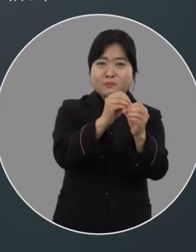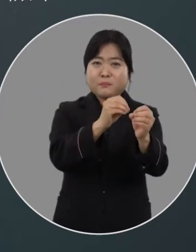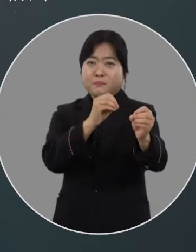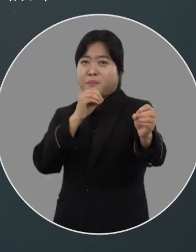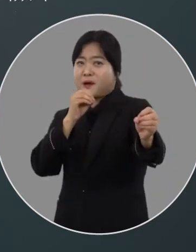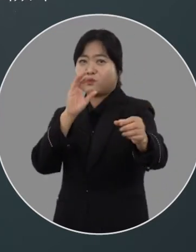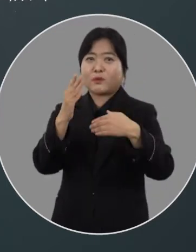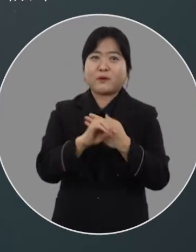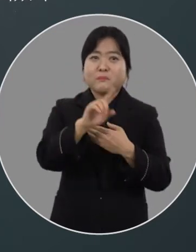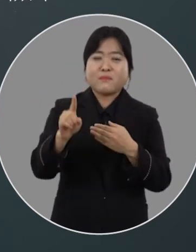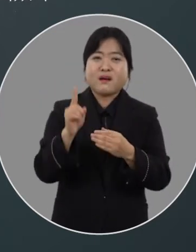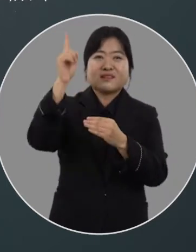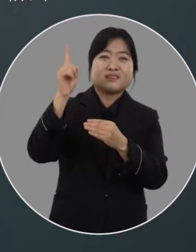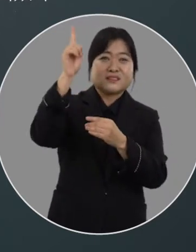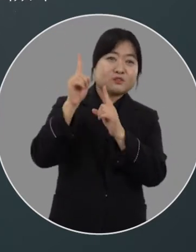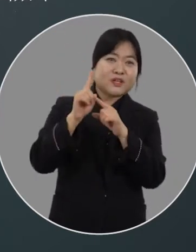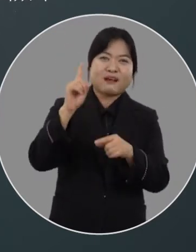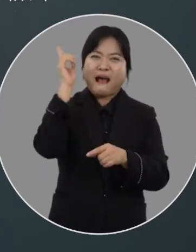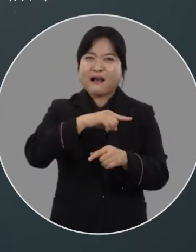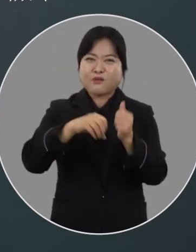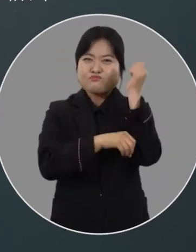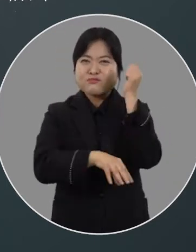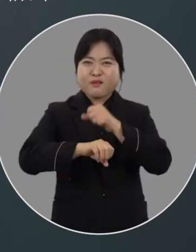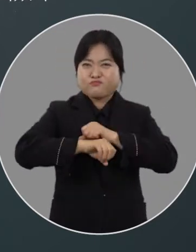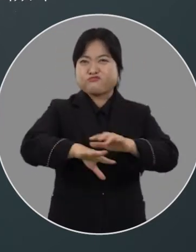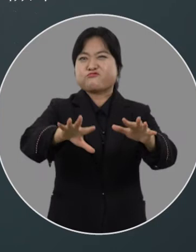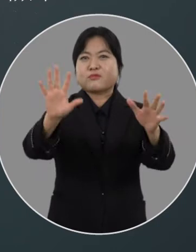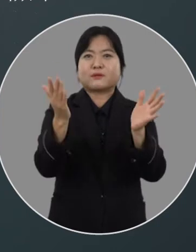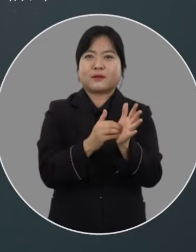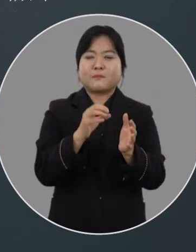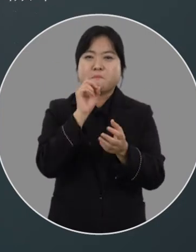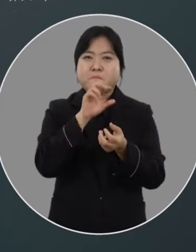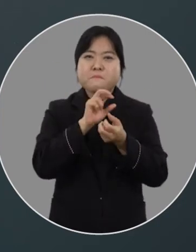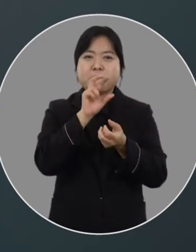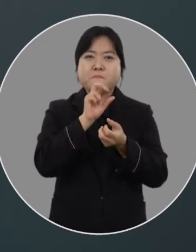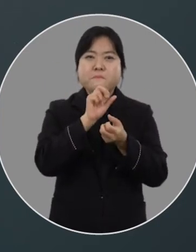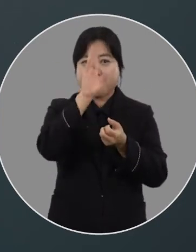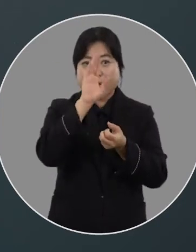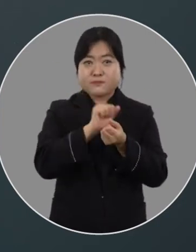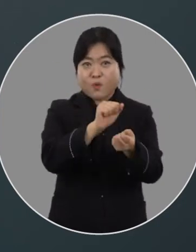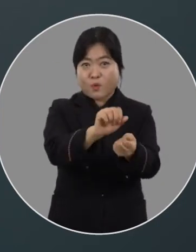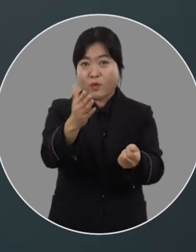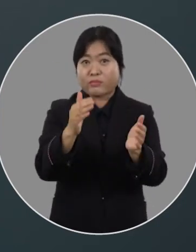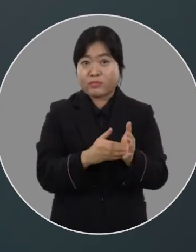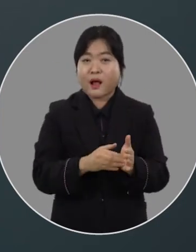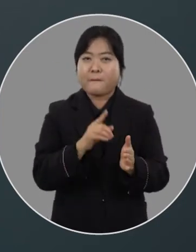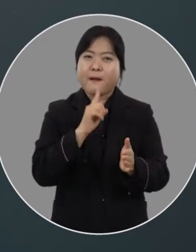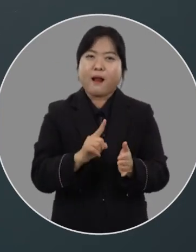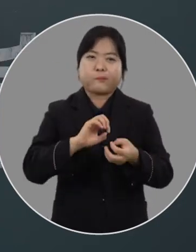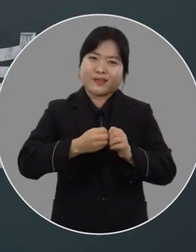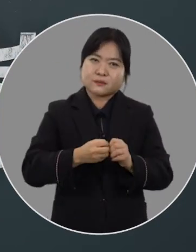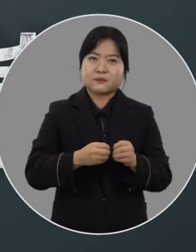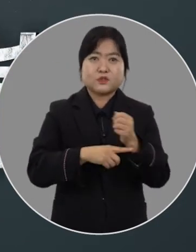천체로부터 그러한 악의 뿌리들이 뿌려지면서 패스트가 번져나갔다. 이유를 모르고 두려움이 생겨나기